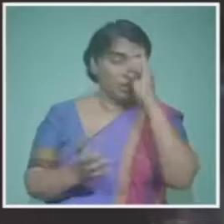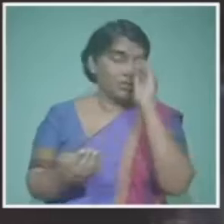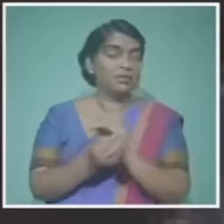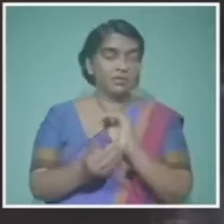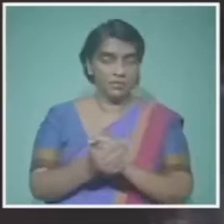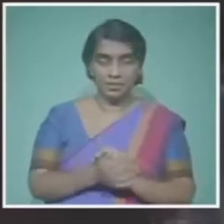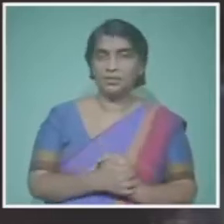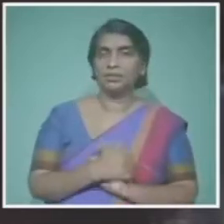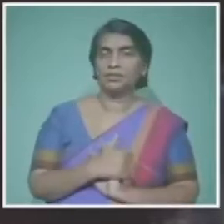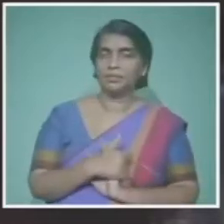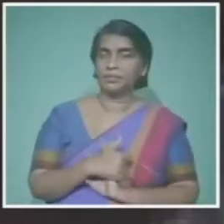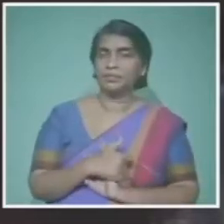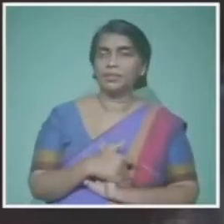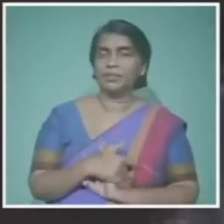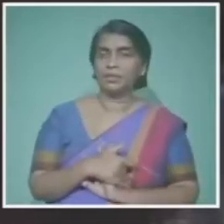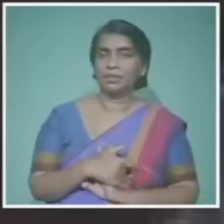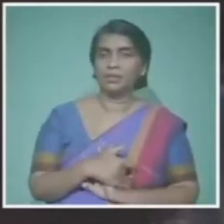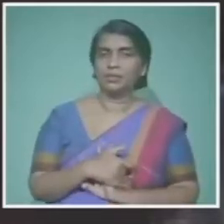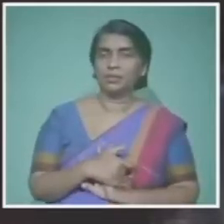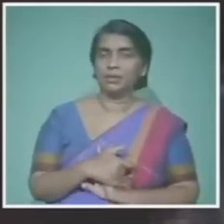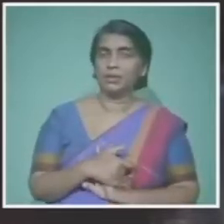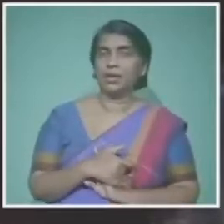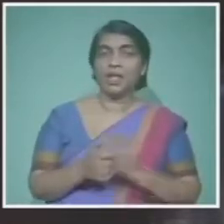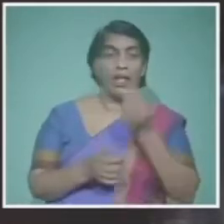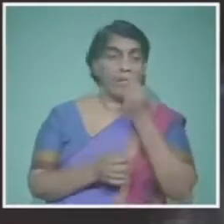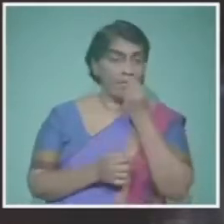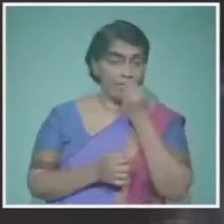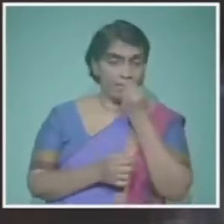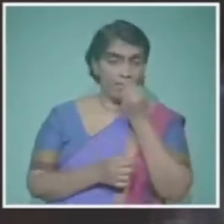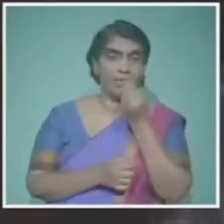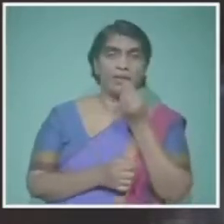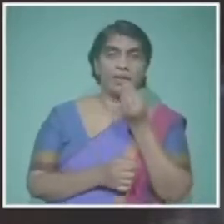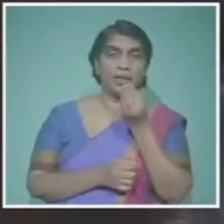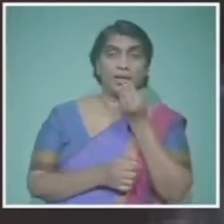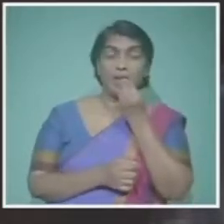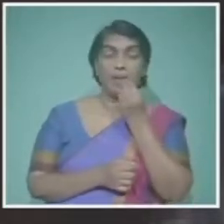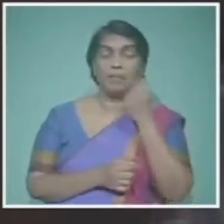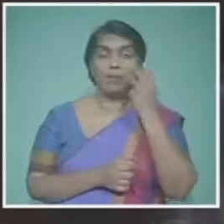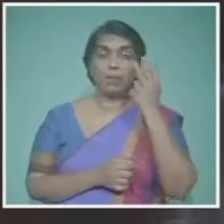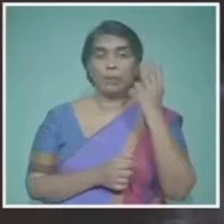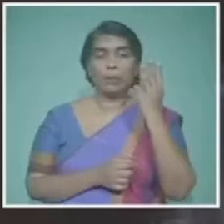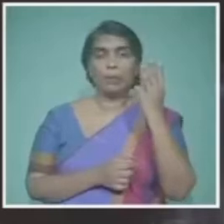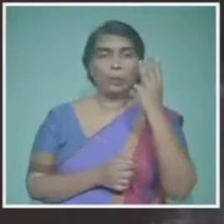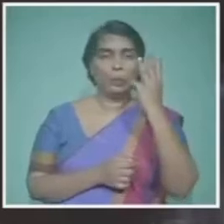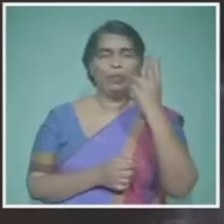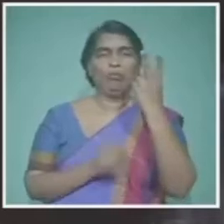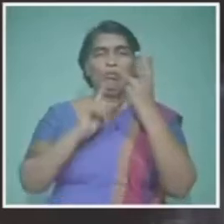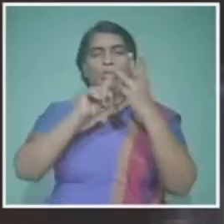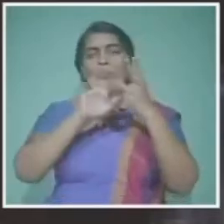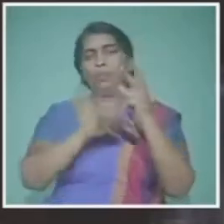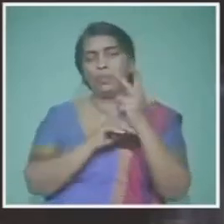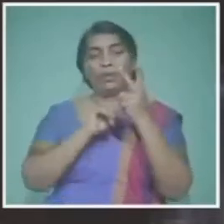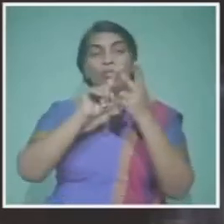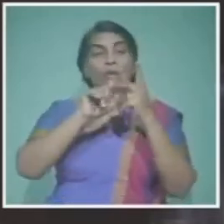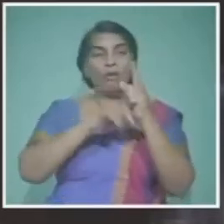වෙලා තියෙනවා. ඒකේ මං කියපු විදිහට කෑම වේලාව 2:1 වුණා. 2:3 වුණා.